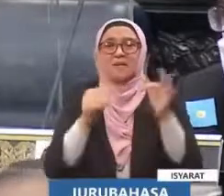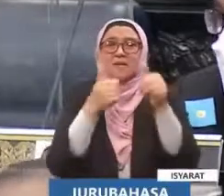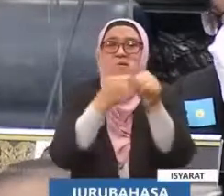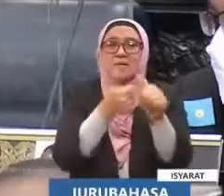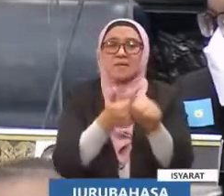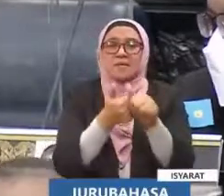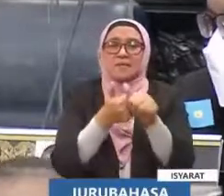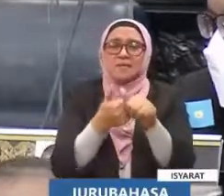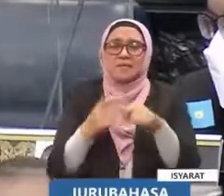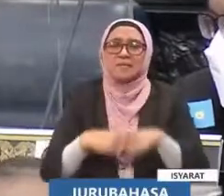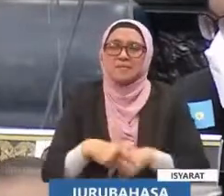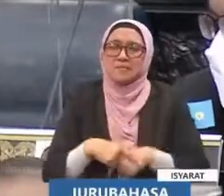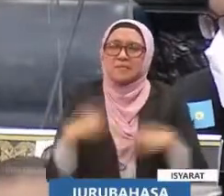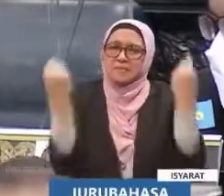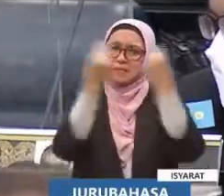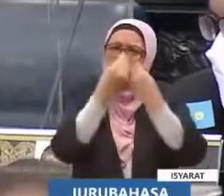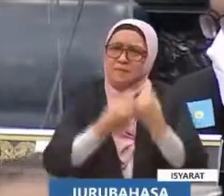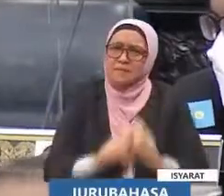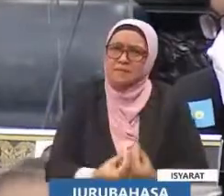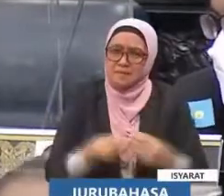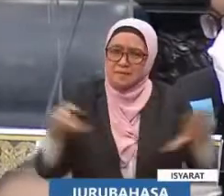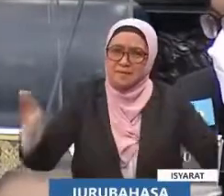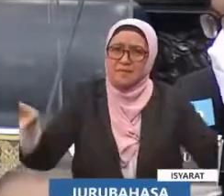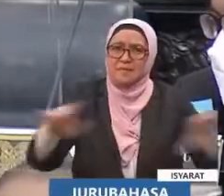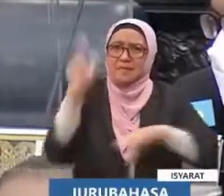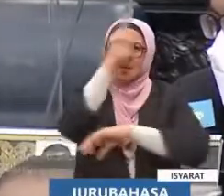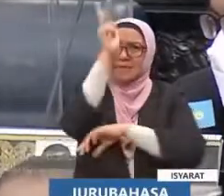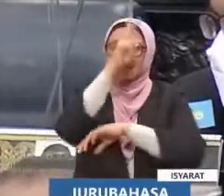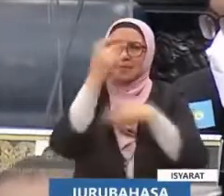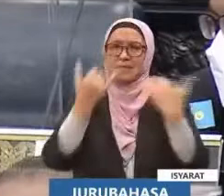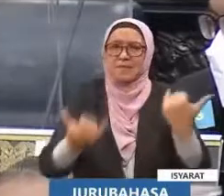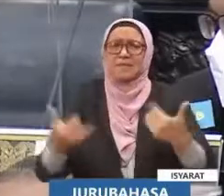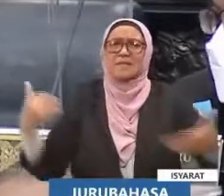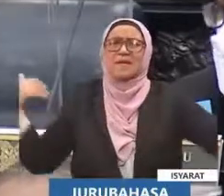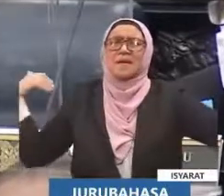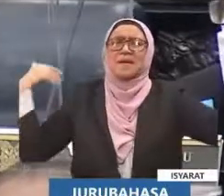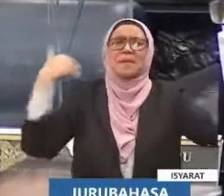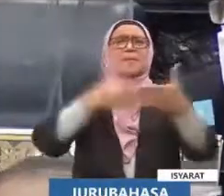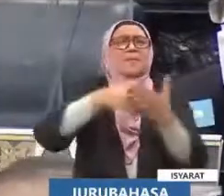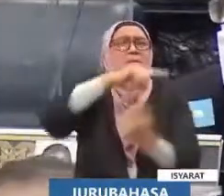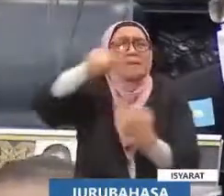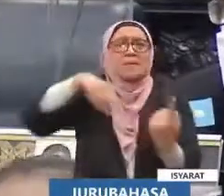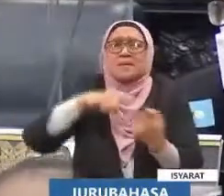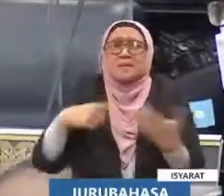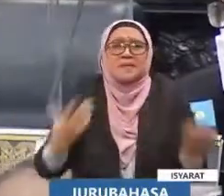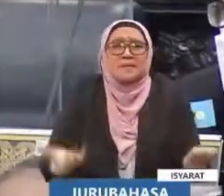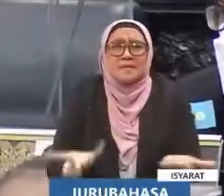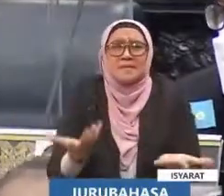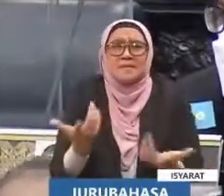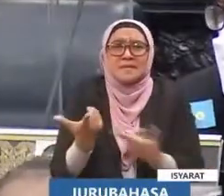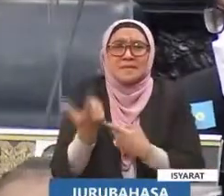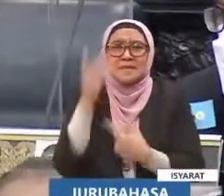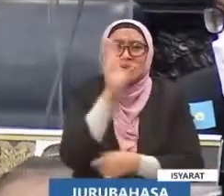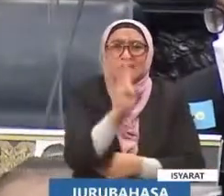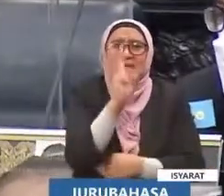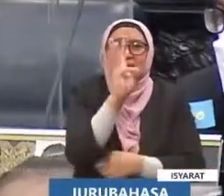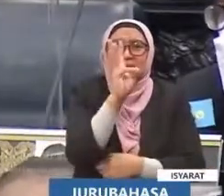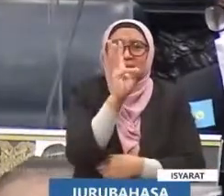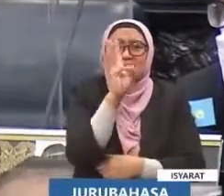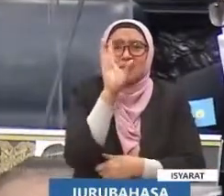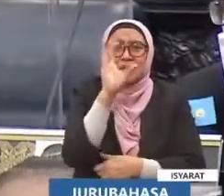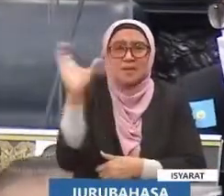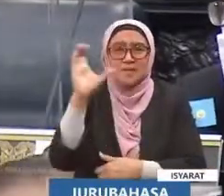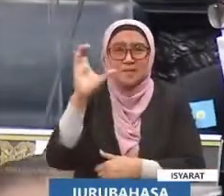ada yang dijalankan oleh kerajaan sekarang sampai bila gas itu 600 detik